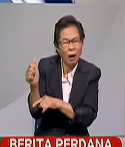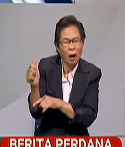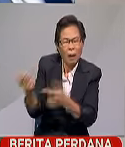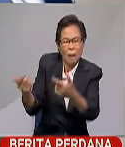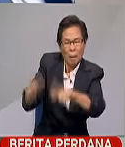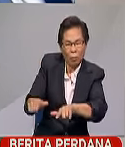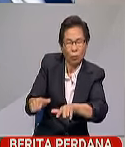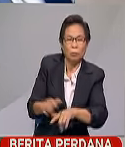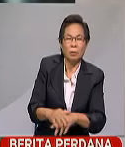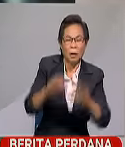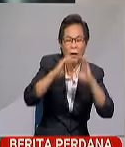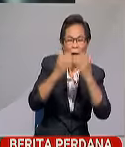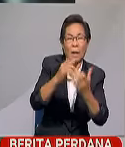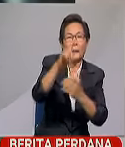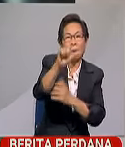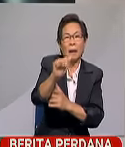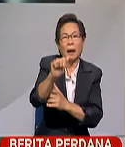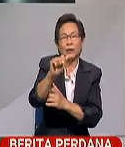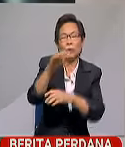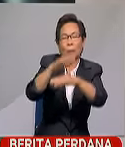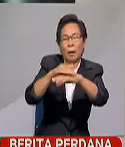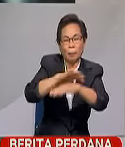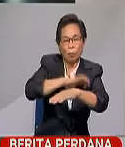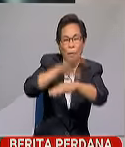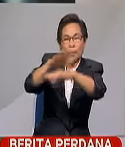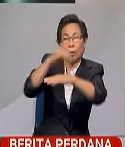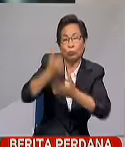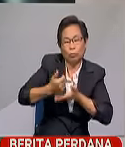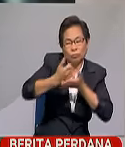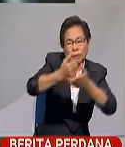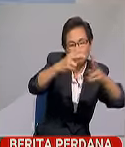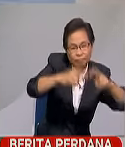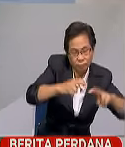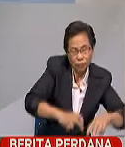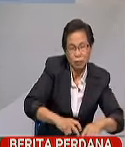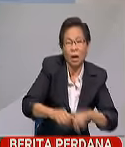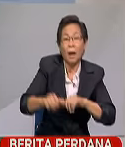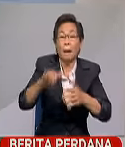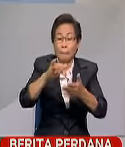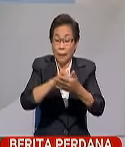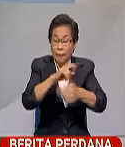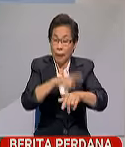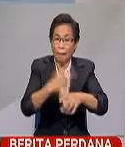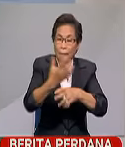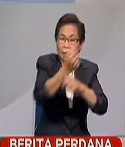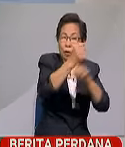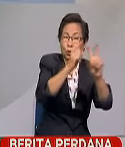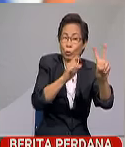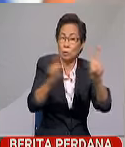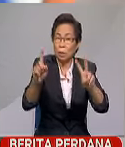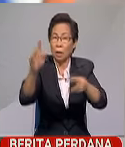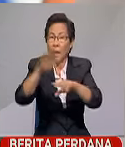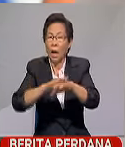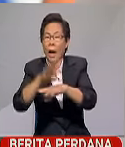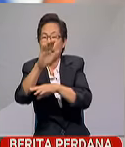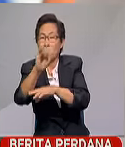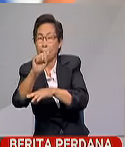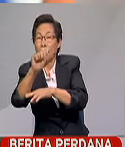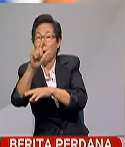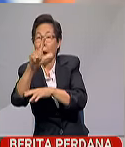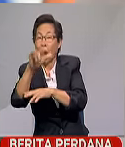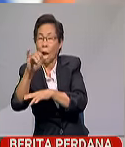kejadian. Kelab Lazio turut dipanggil polis bagi membantu siasatan. Pada aksi itu, Lazio menang 2-1 apabila Balotelli yang